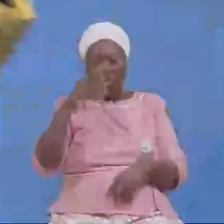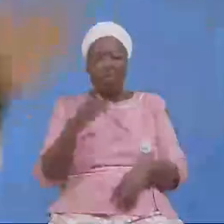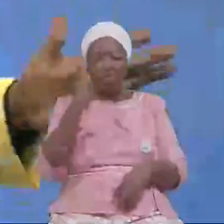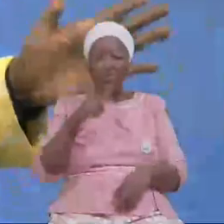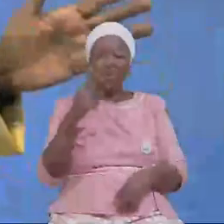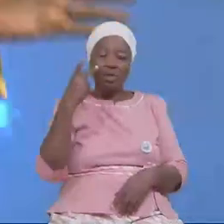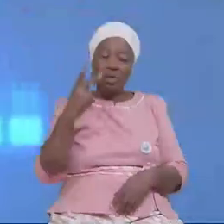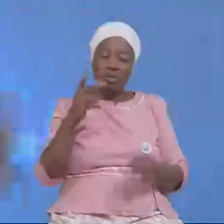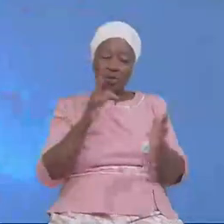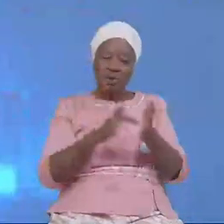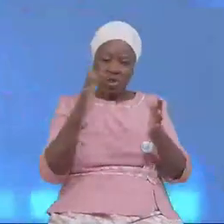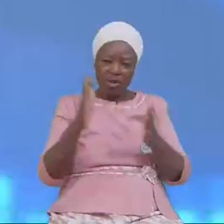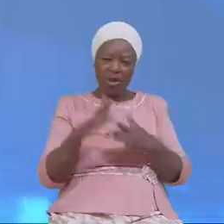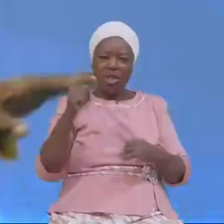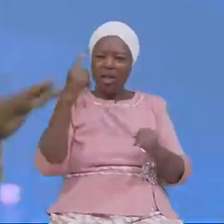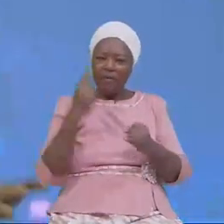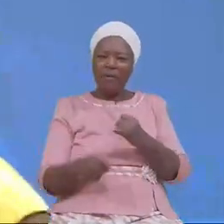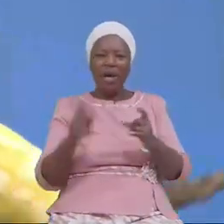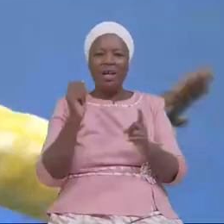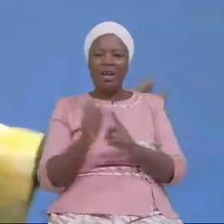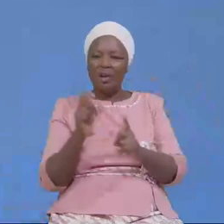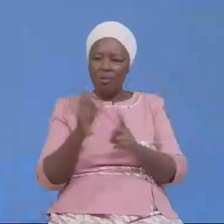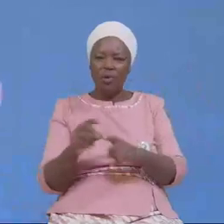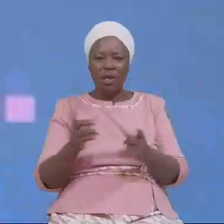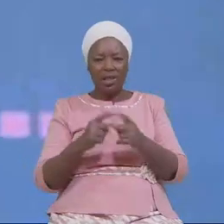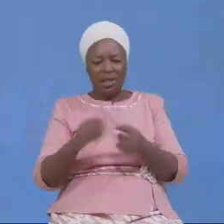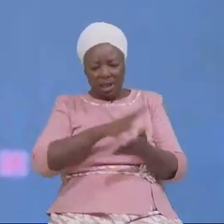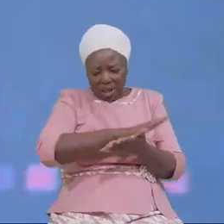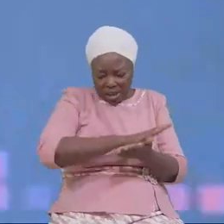vu Jésus, la parole finale,